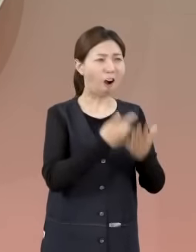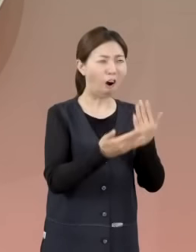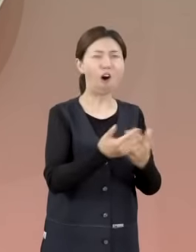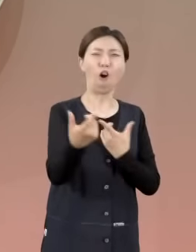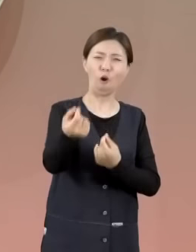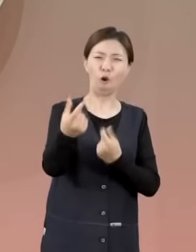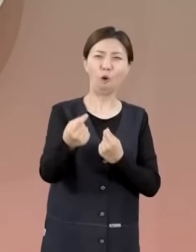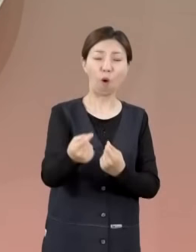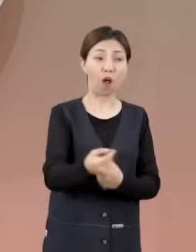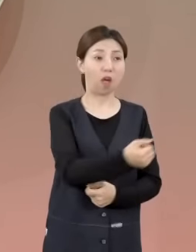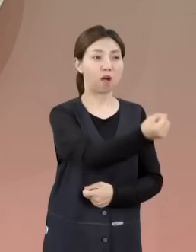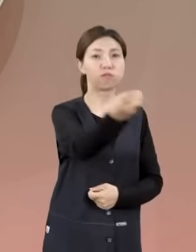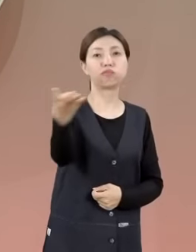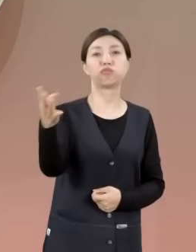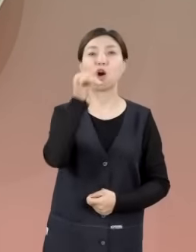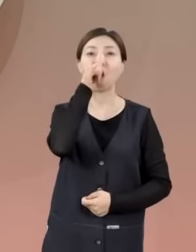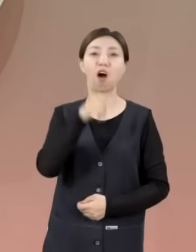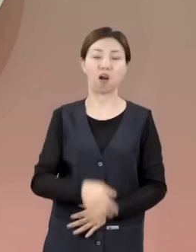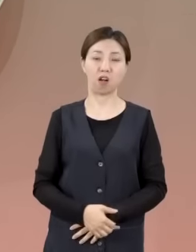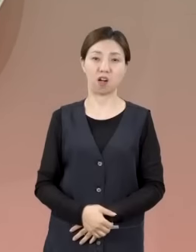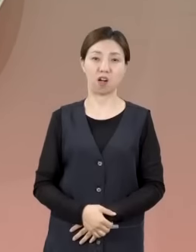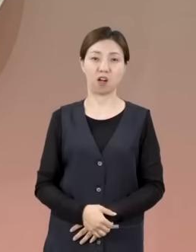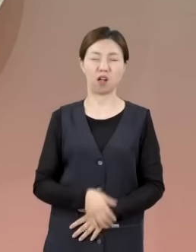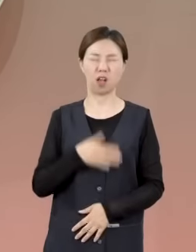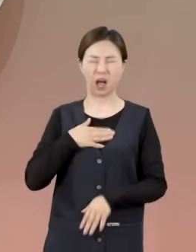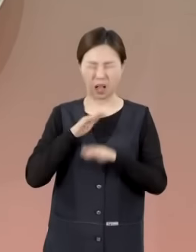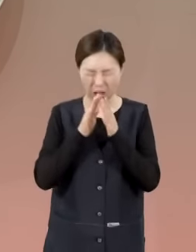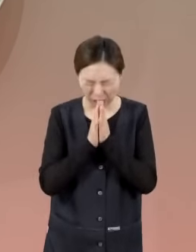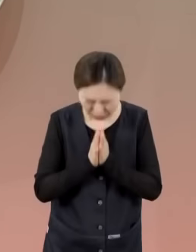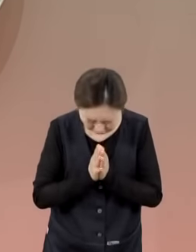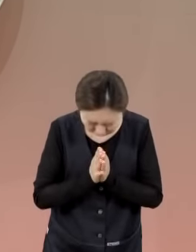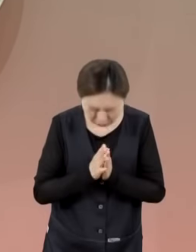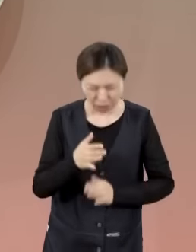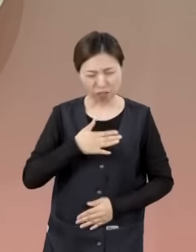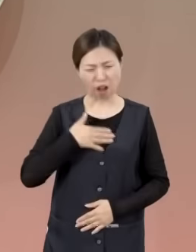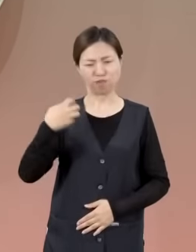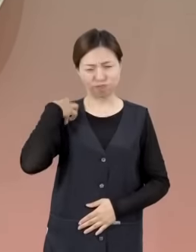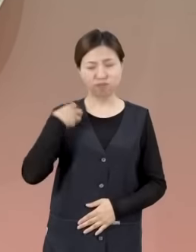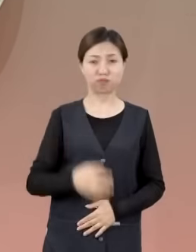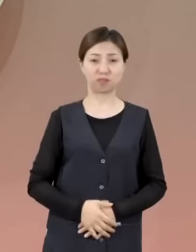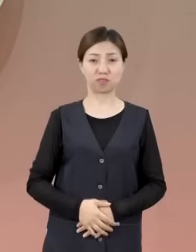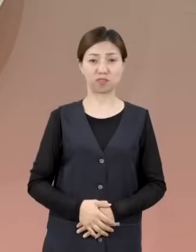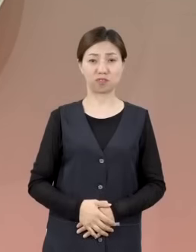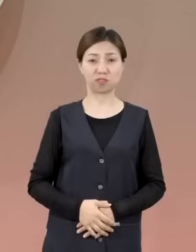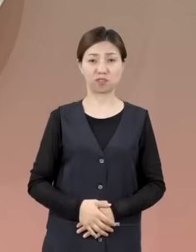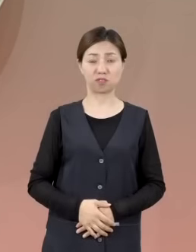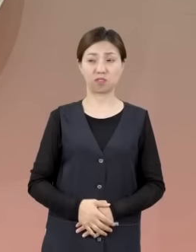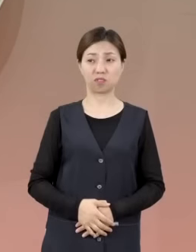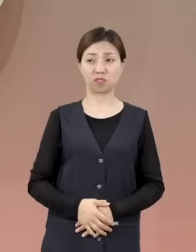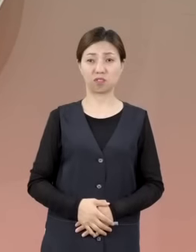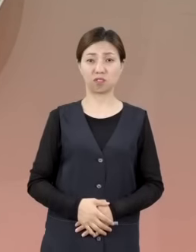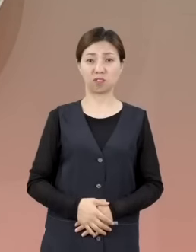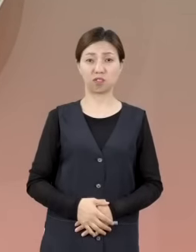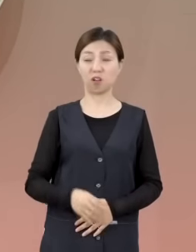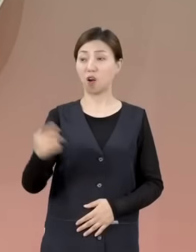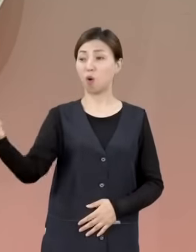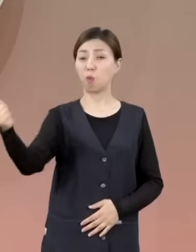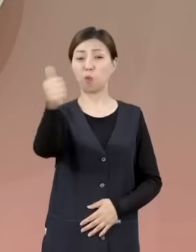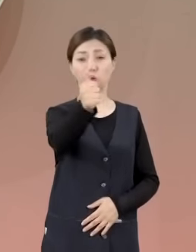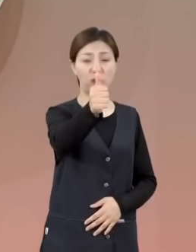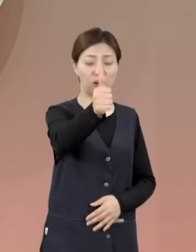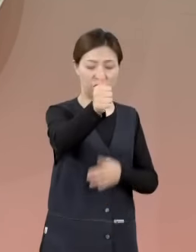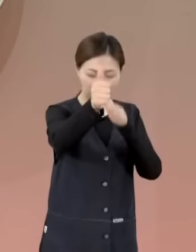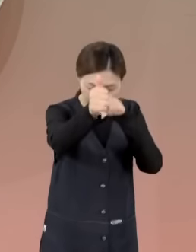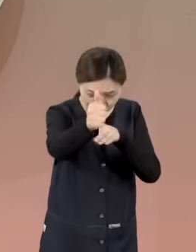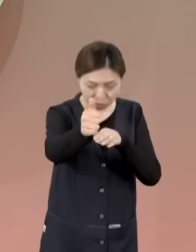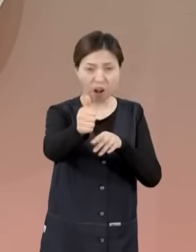이거 경험하신 불자님들이 많더라고요 예 아니 내 기도는 내가 하는 거지 불자가